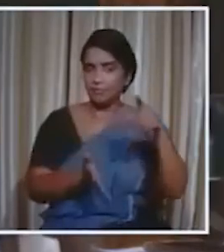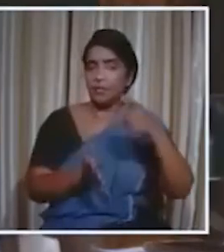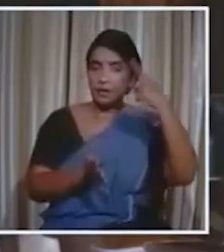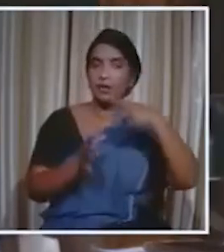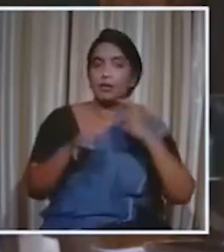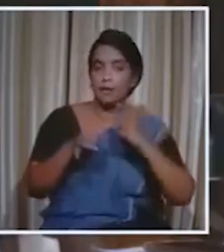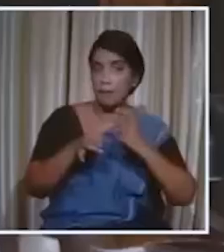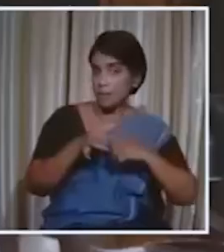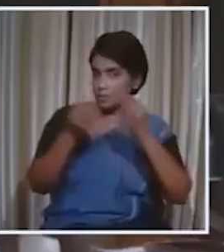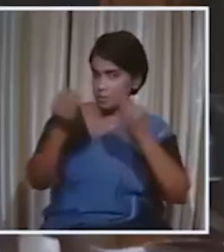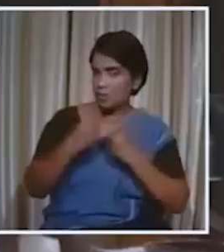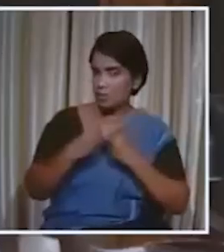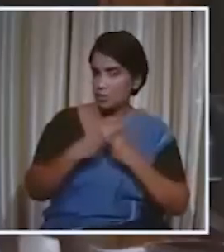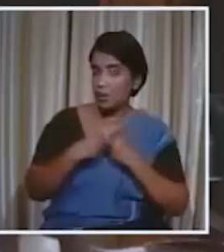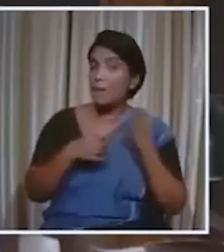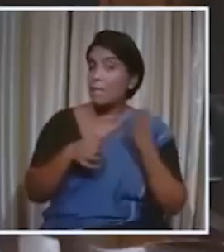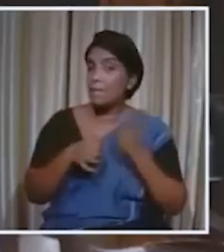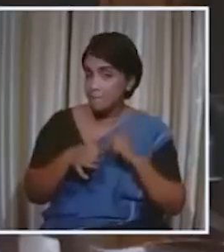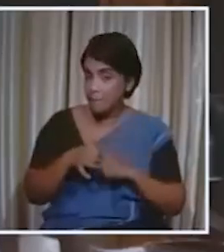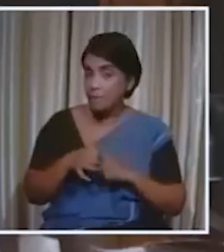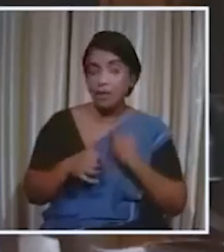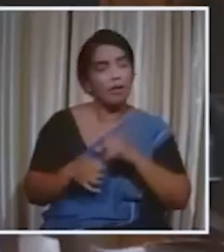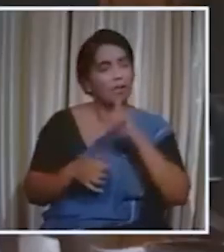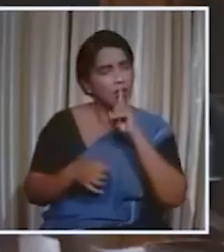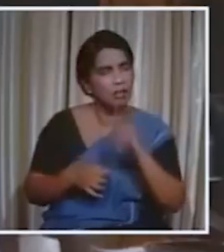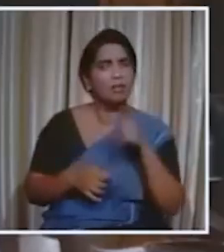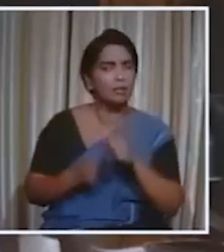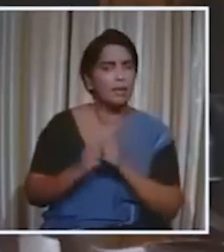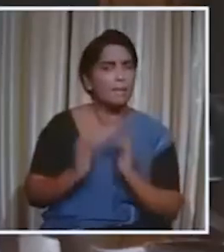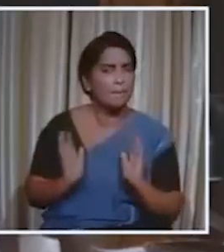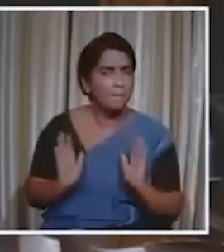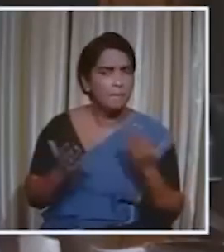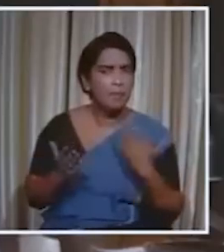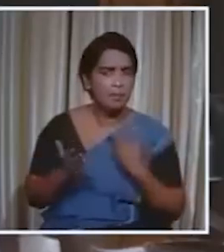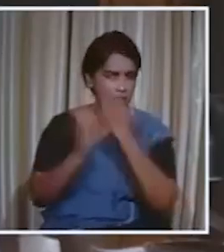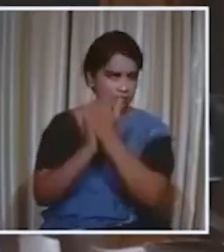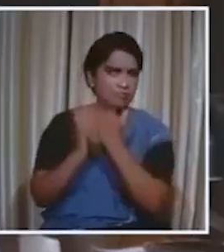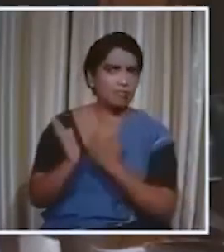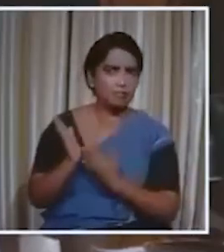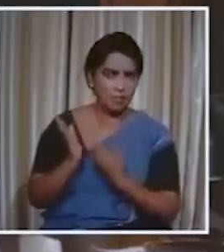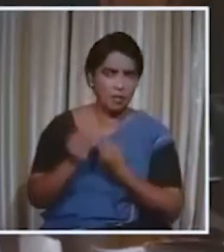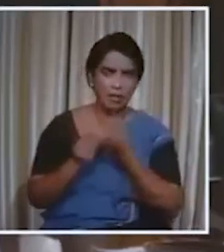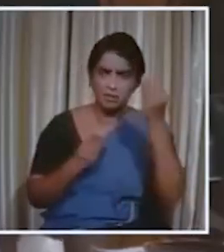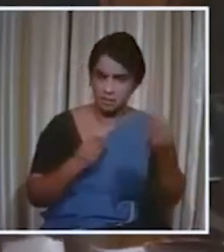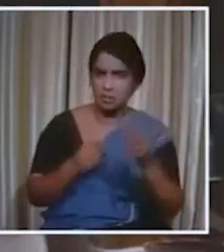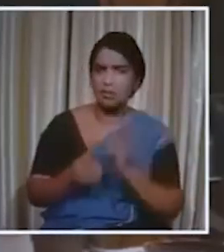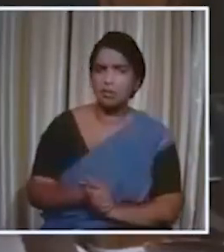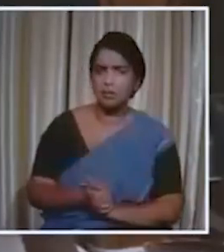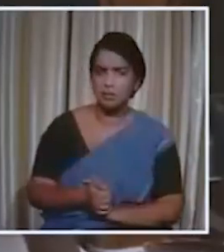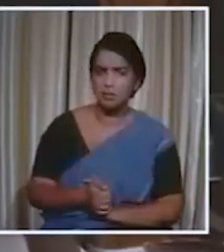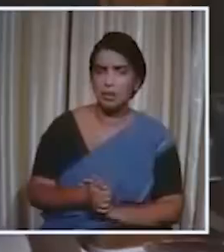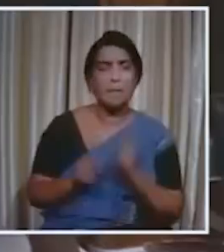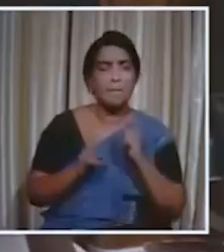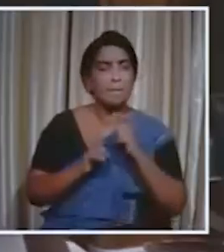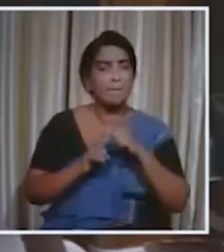පස්සෙත් ලබා දෙන්න ඇමතිතුමා. මගේ ප්‍රශ්නේ තියෙන්නේ මං අහන්නේ මේ පටන්ගෙන මංගාව ලැයිස්සුව තියෙන මං ඔබතුමාට එවන්නයි ලැයිස්සුව දිග වෙන්න ප්‍රාදේශීය